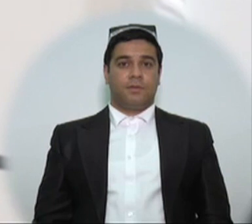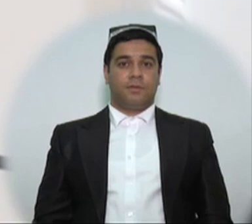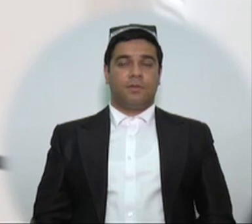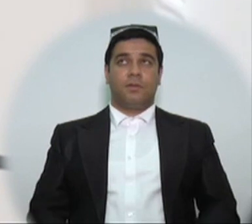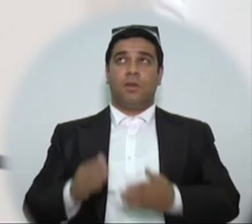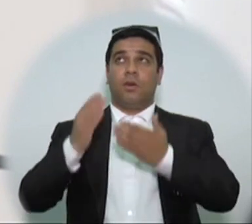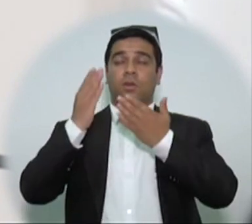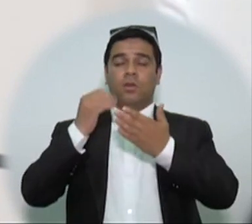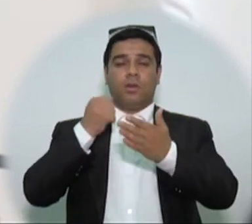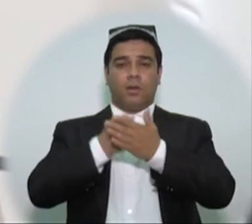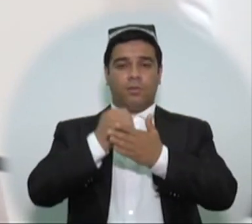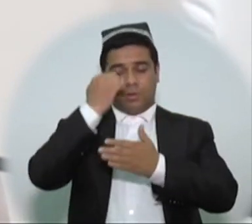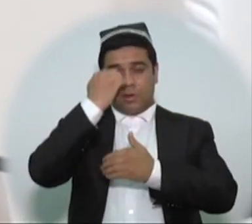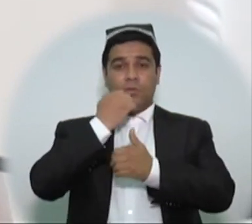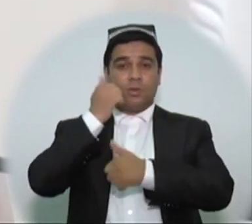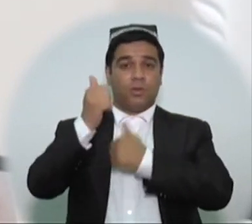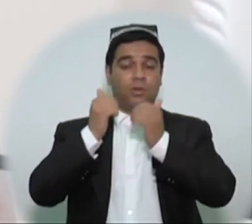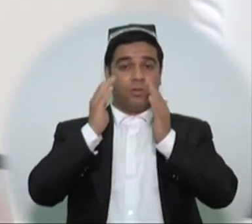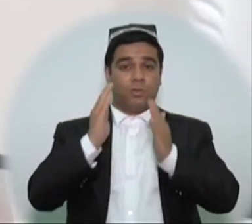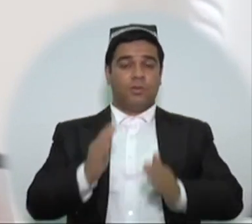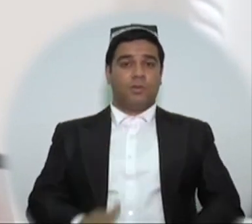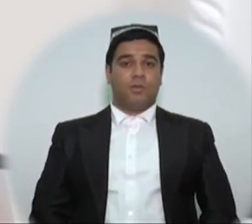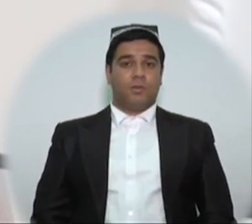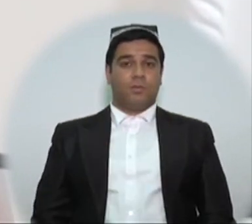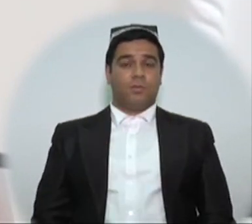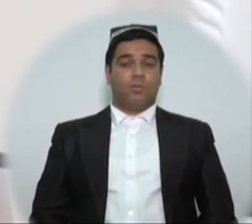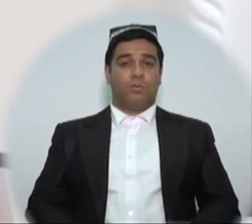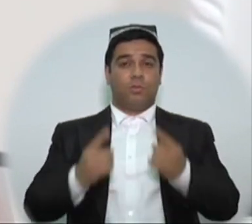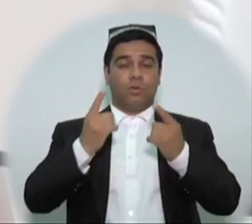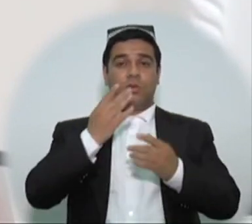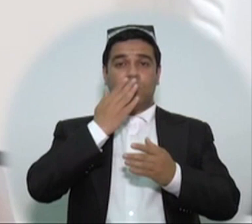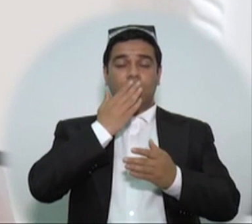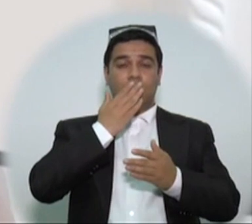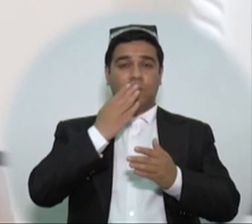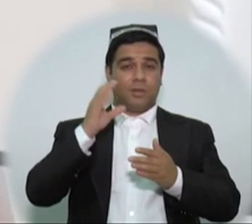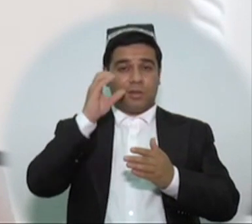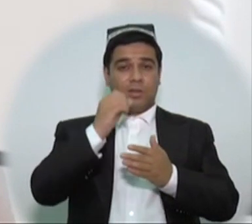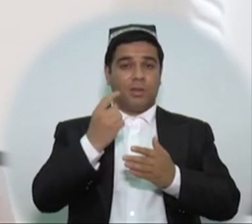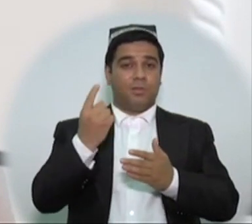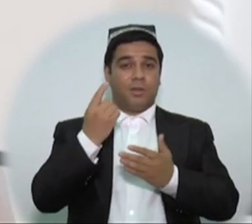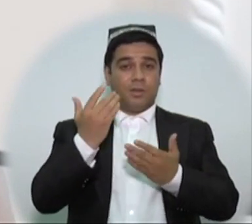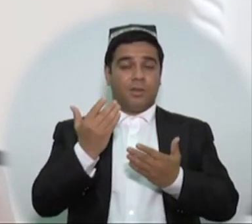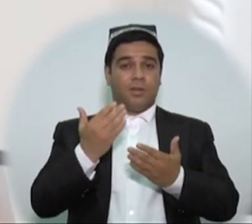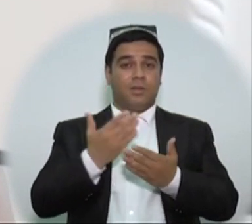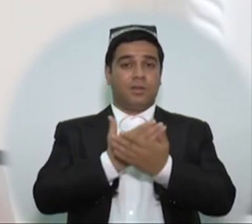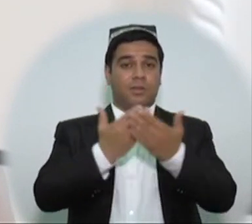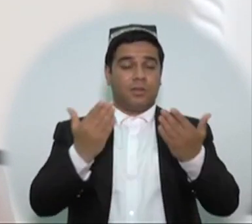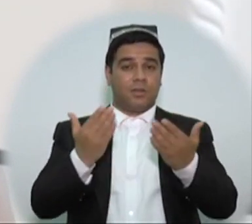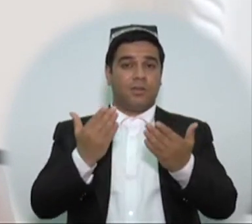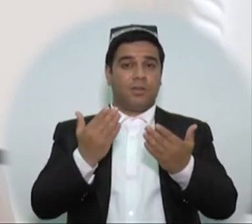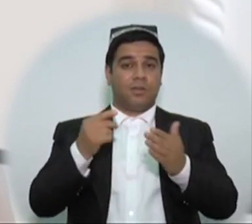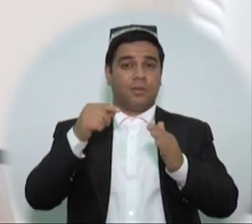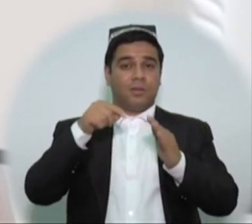Allah Teala'ya bir adet hamdü senalar bulsun ki büyük Ramazan keçelerinden biri de sizlerine